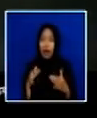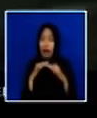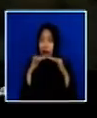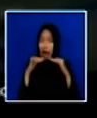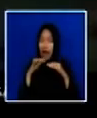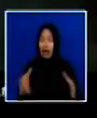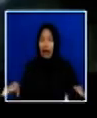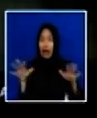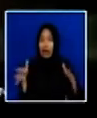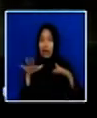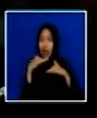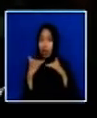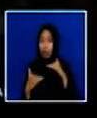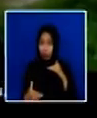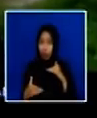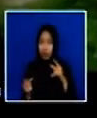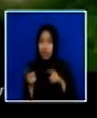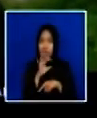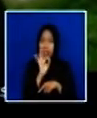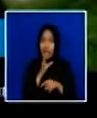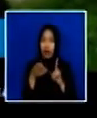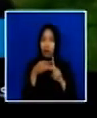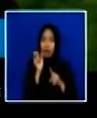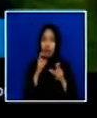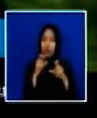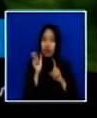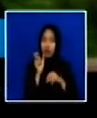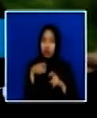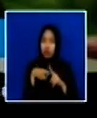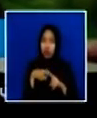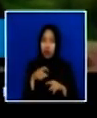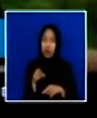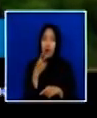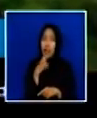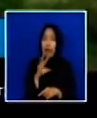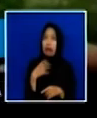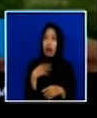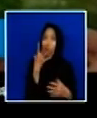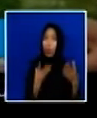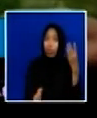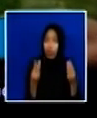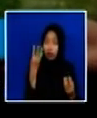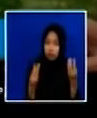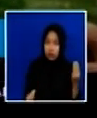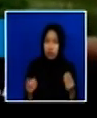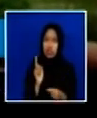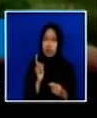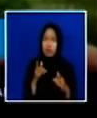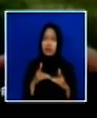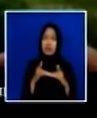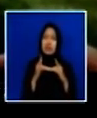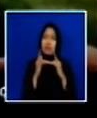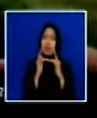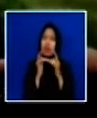tidak membusuk bergerak adalah ikan-ikan banyak Kesinilah karena Hai jembatan itu udah